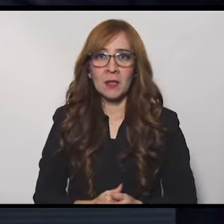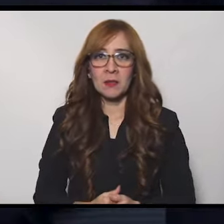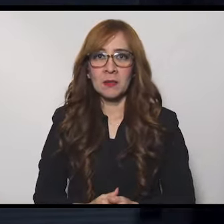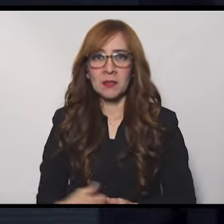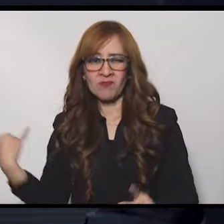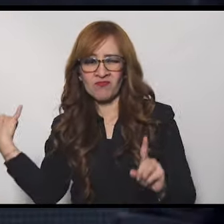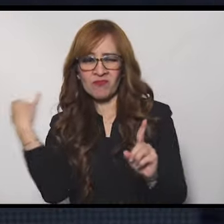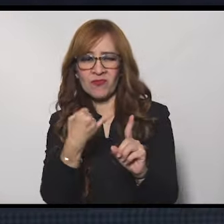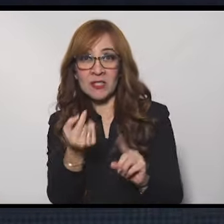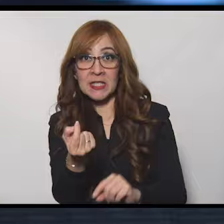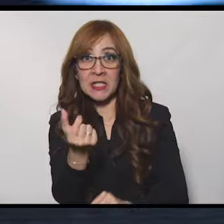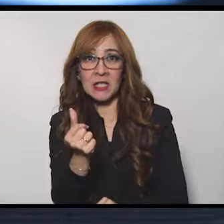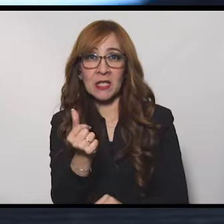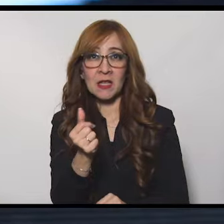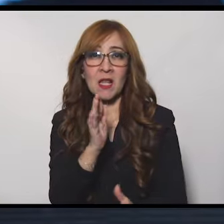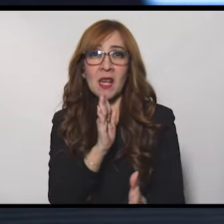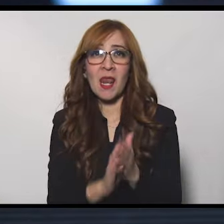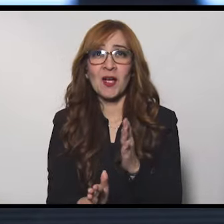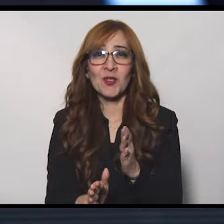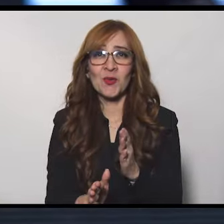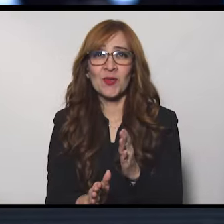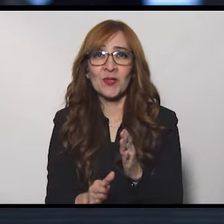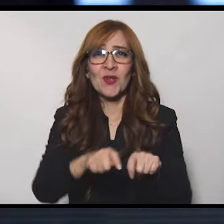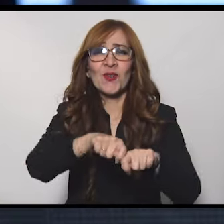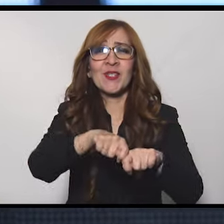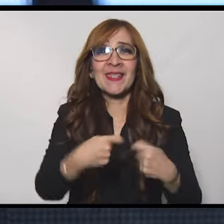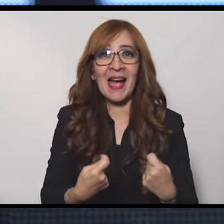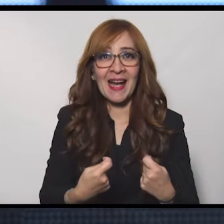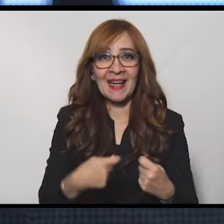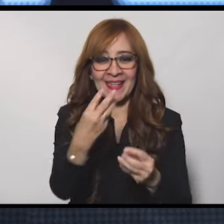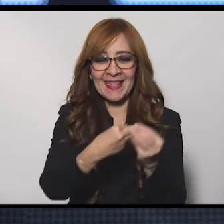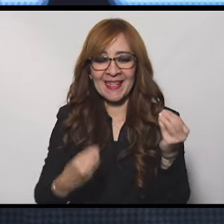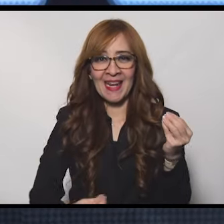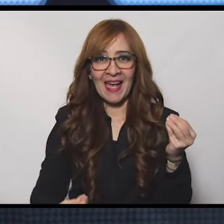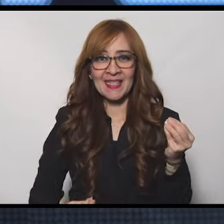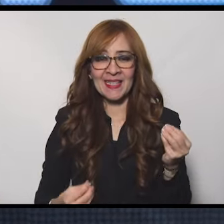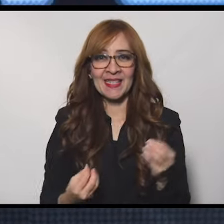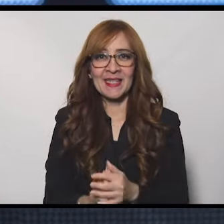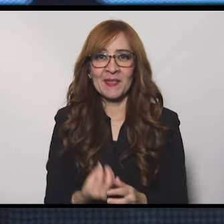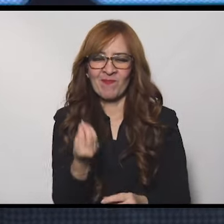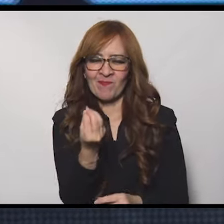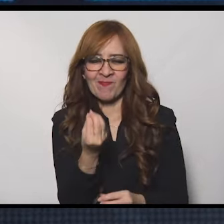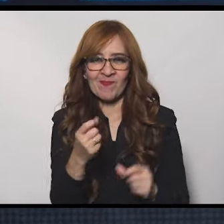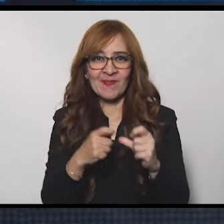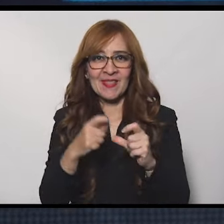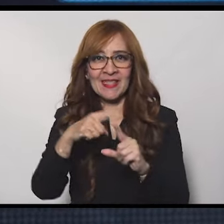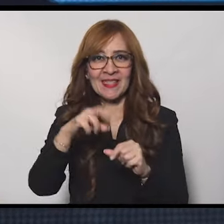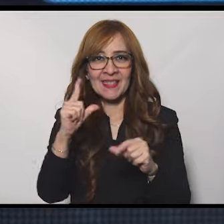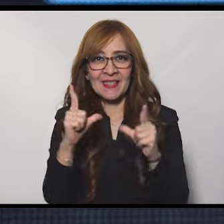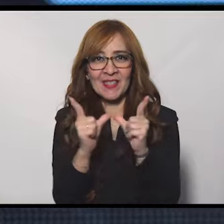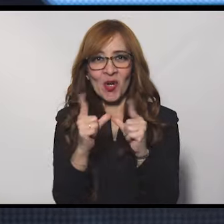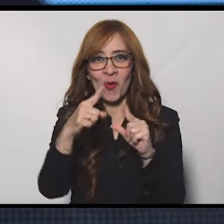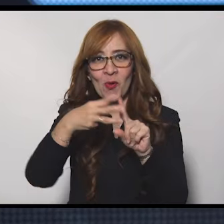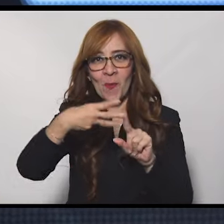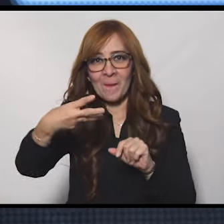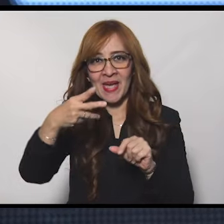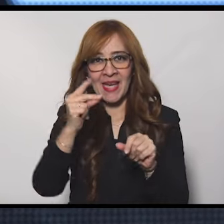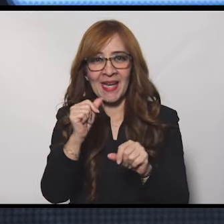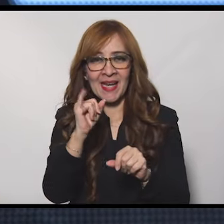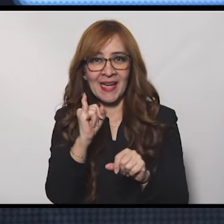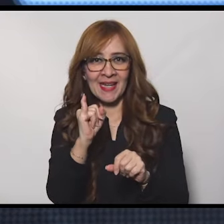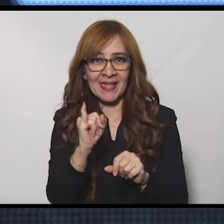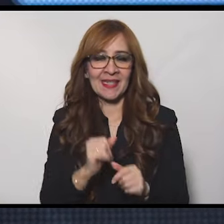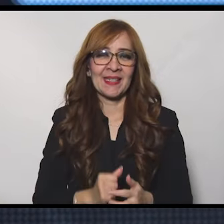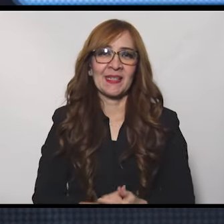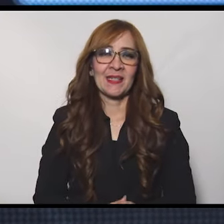bad threat gitu ya kan. Generasi strawberry gitu loh. Ya kan? Aduh, tapi izinkan saya mengatakan ini. Bapak